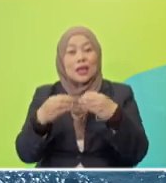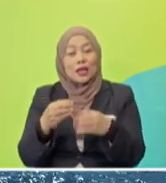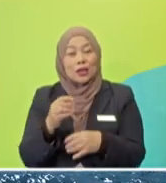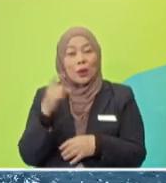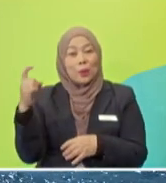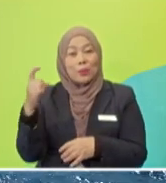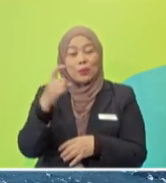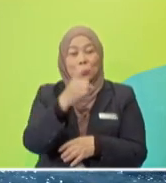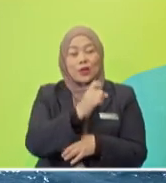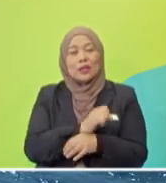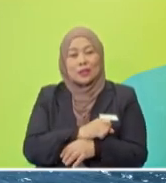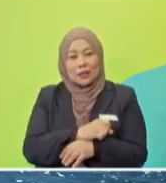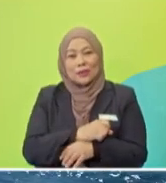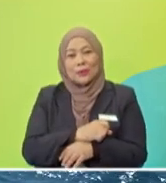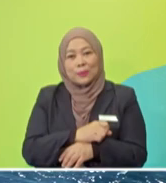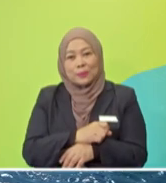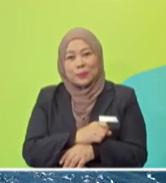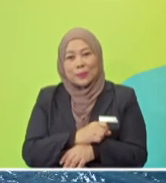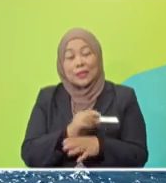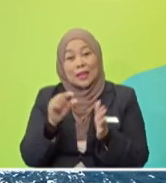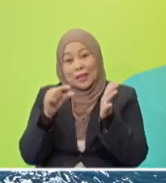jam dengan bergerak